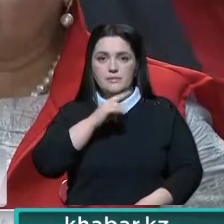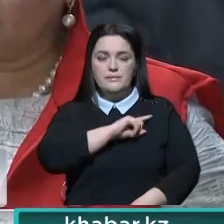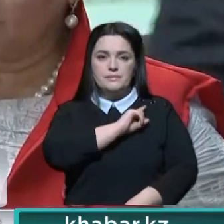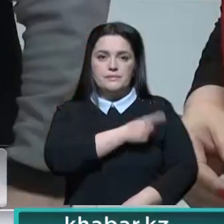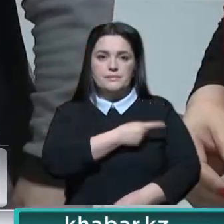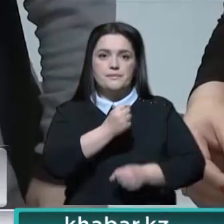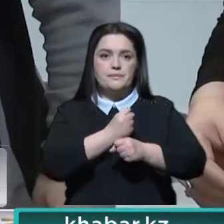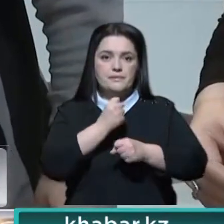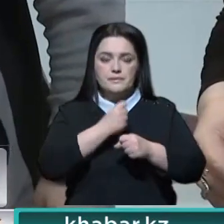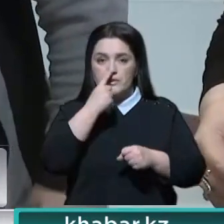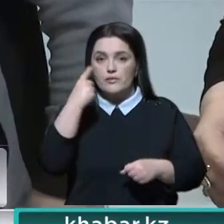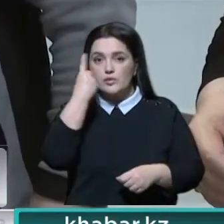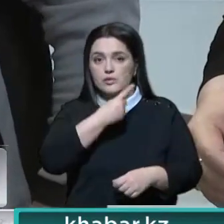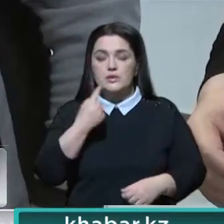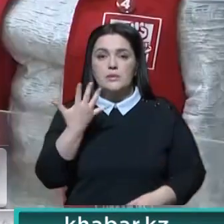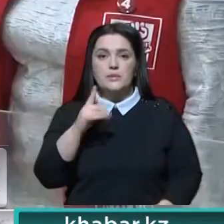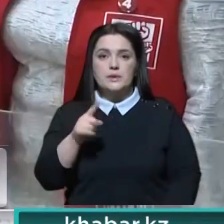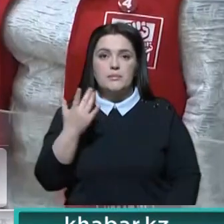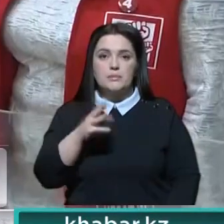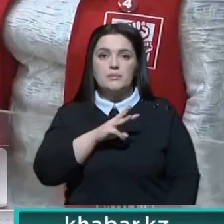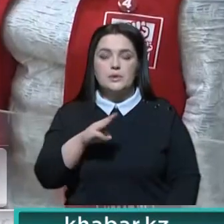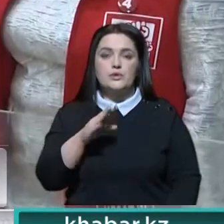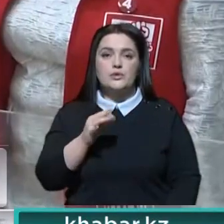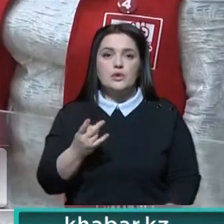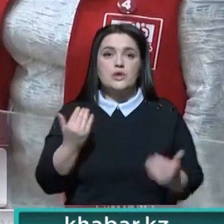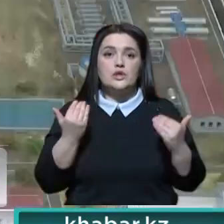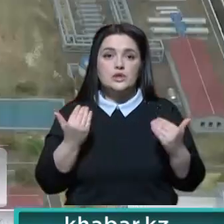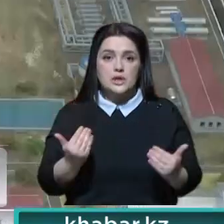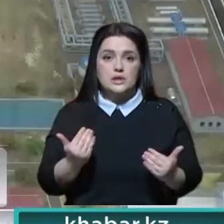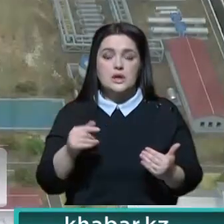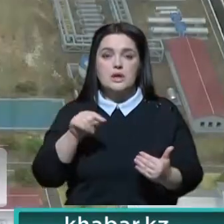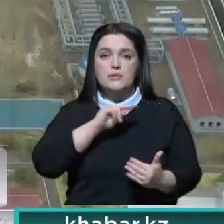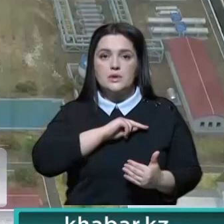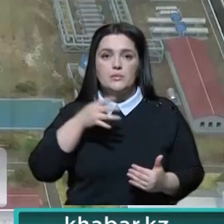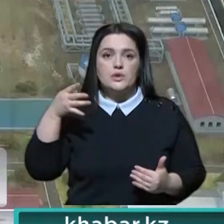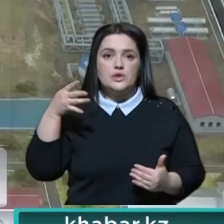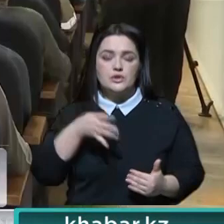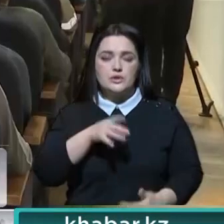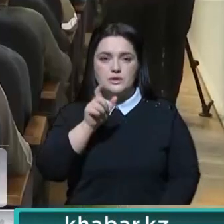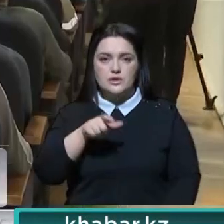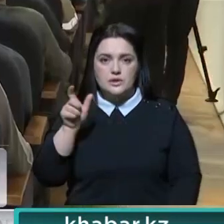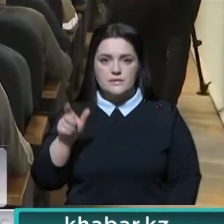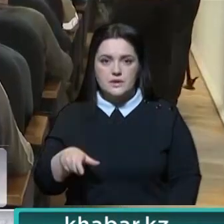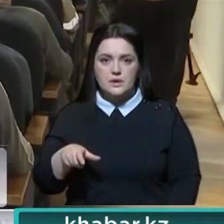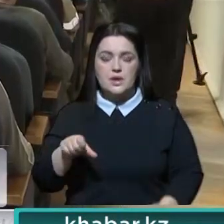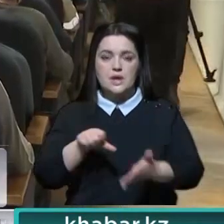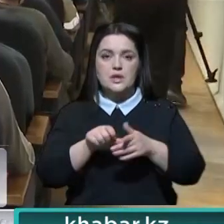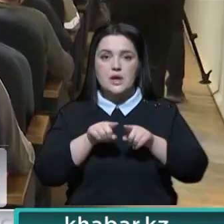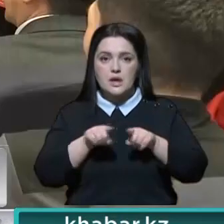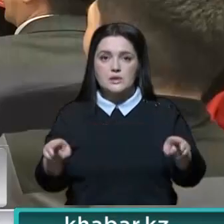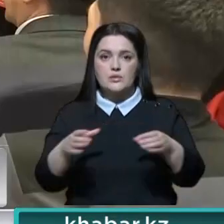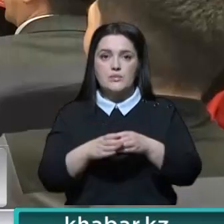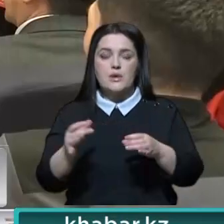Казахстане. Мощность переработки в год превышает 5,5 миллионов тонн. Сейчас здесь работают больше 4000 человек.